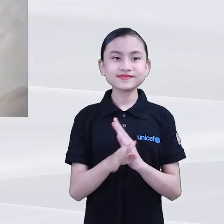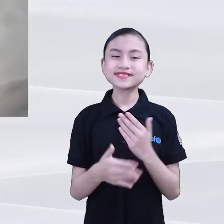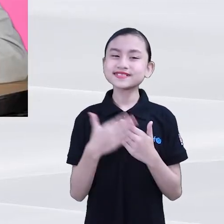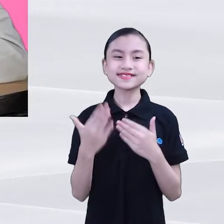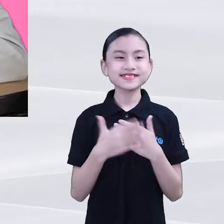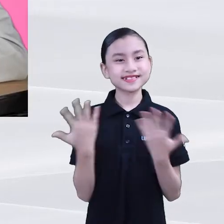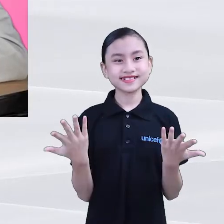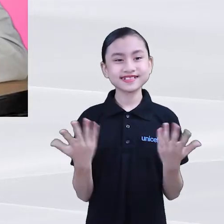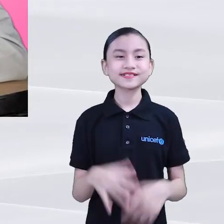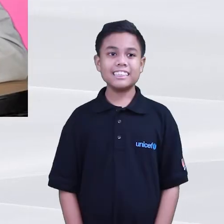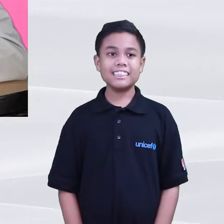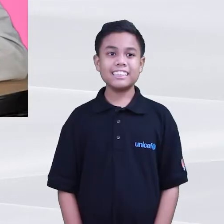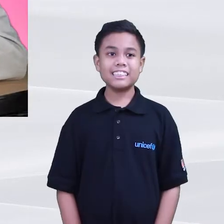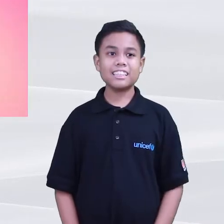kan?